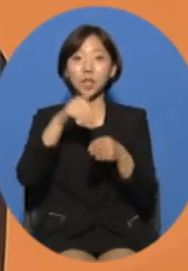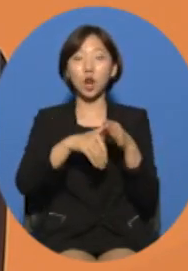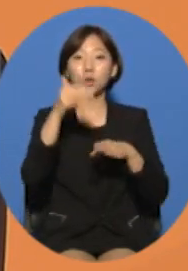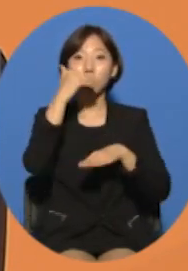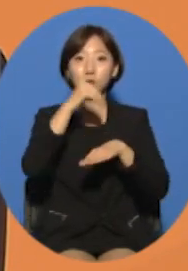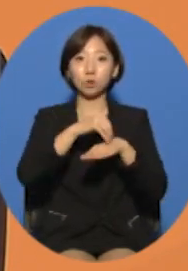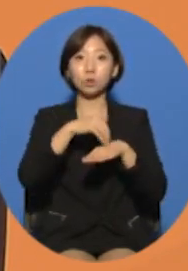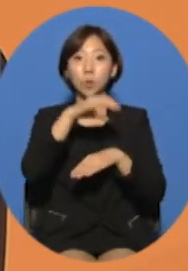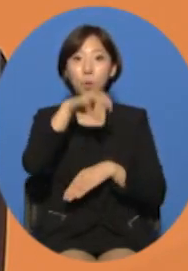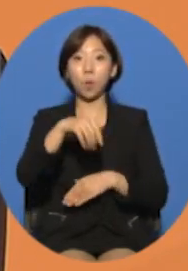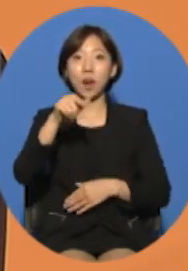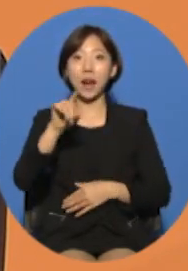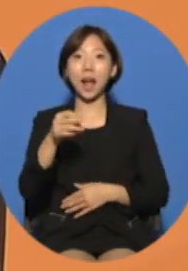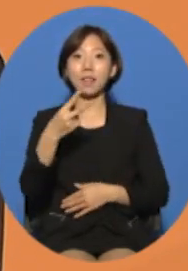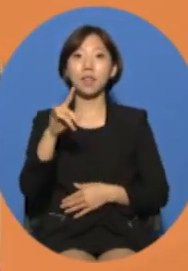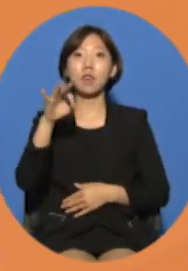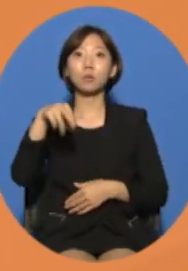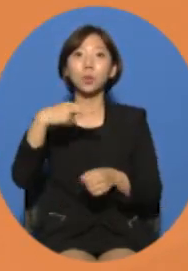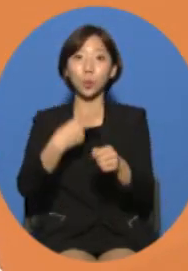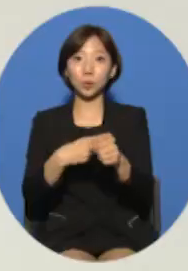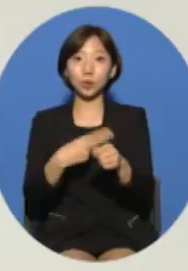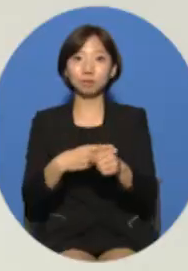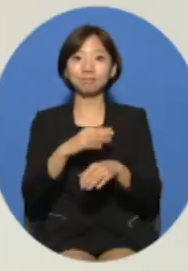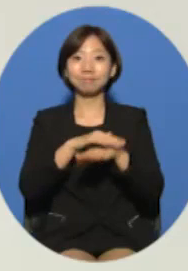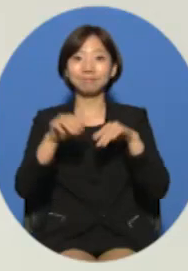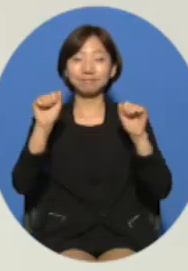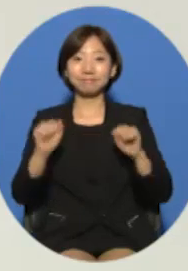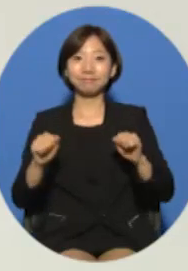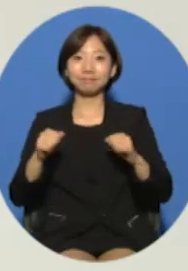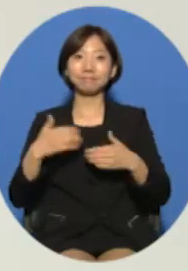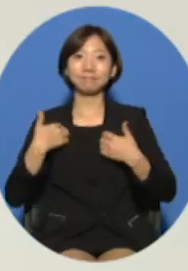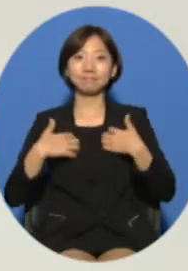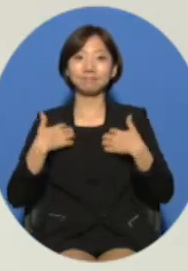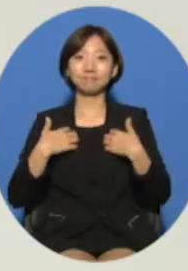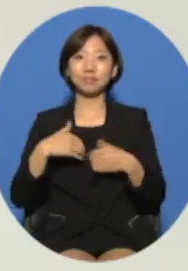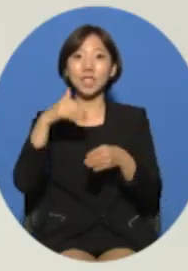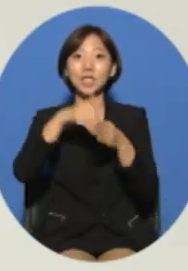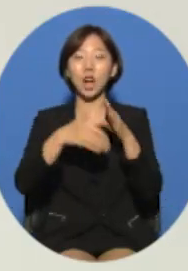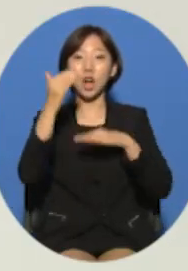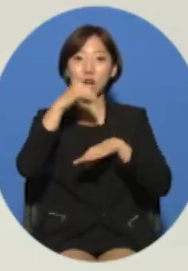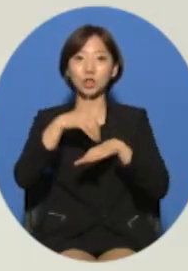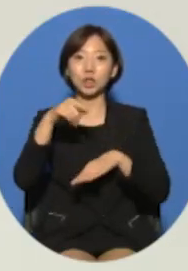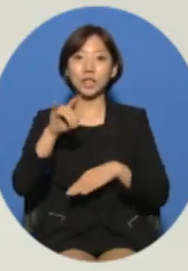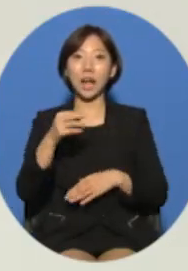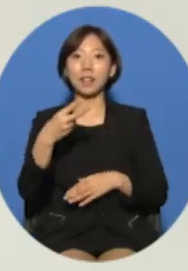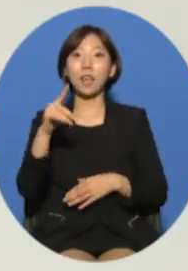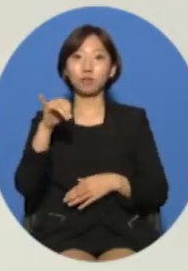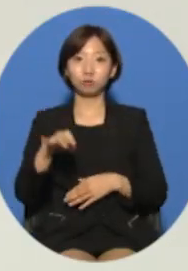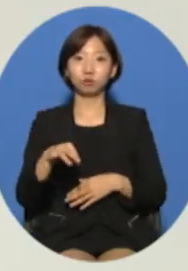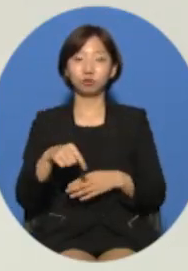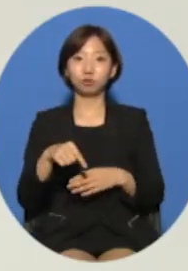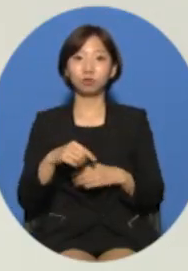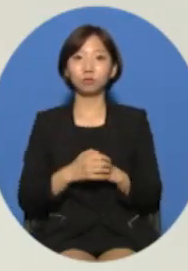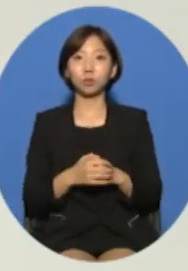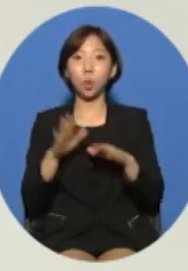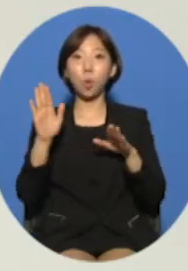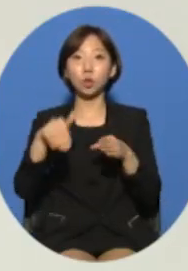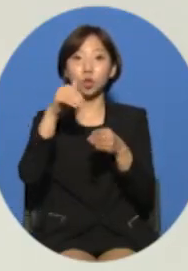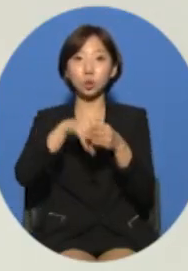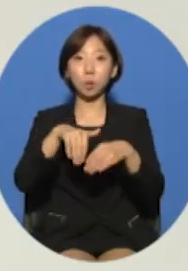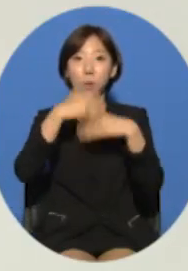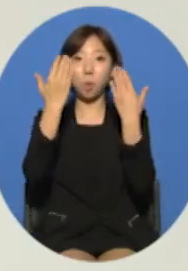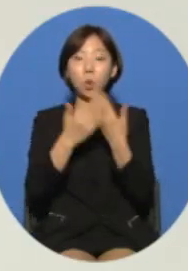선거연수원의 강대우 교수님 소개하겠습니다. 네, 안녕하십니까. 반갑습니다, 교수님. 네. 선거연수원 강대우 교수입니다. 네. 오늘 투표에 관한 모든